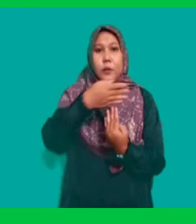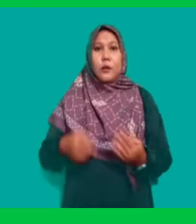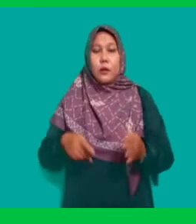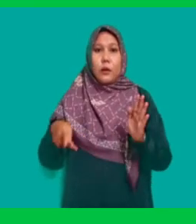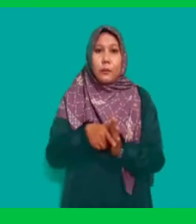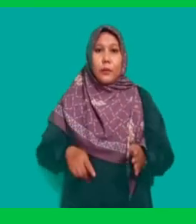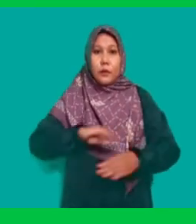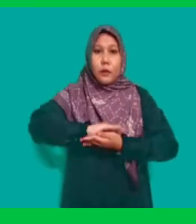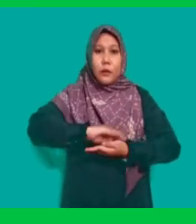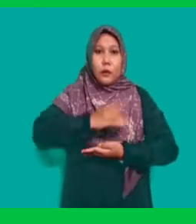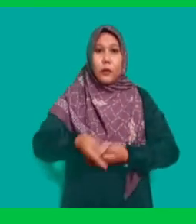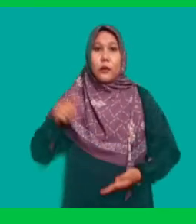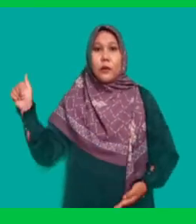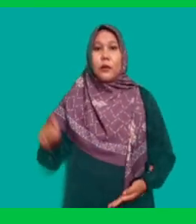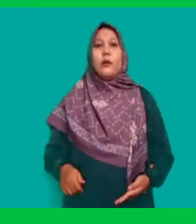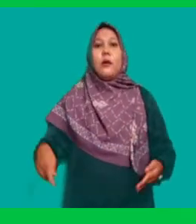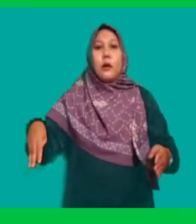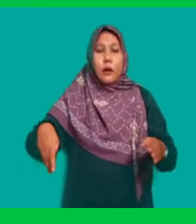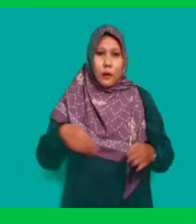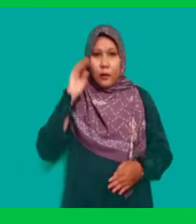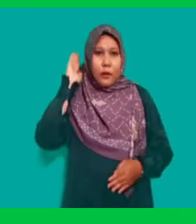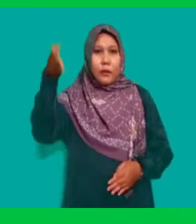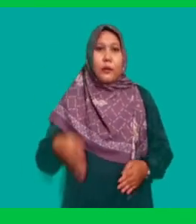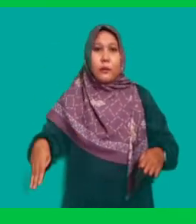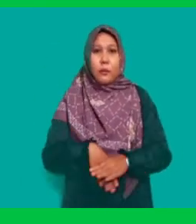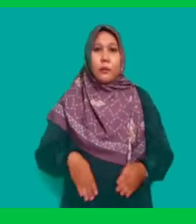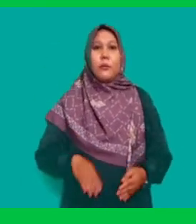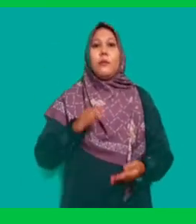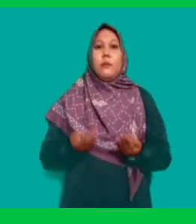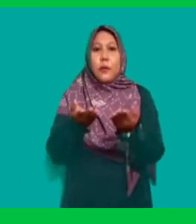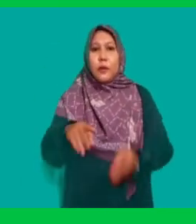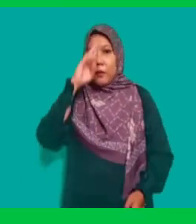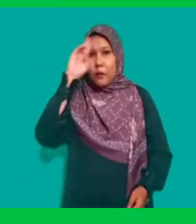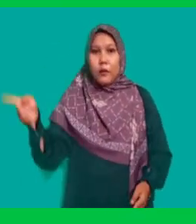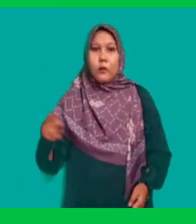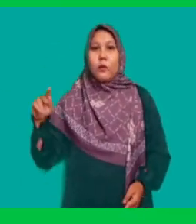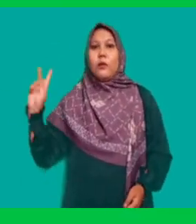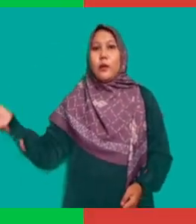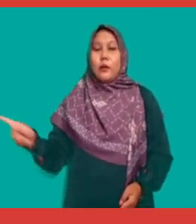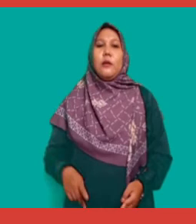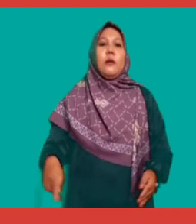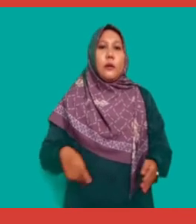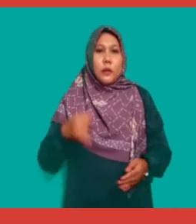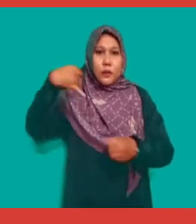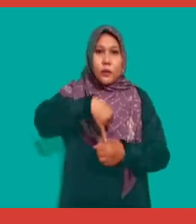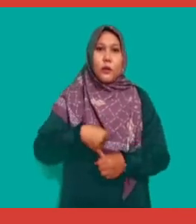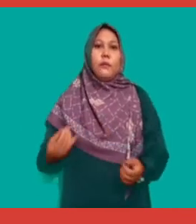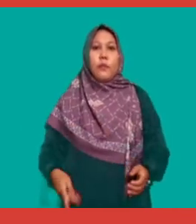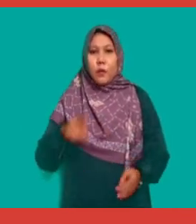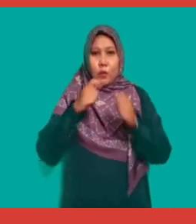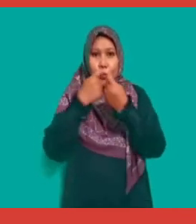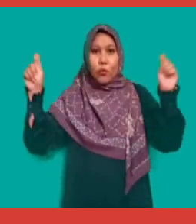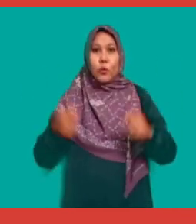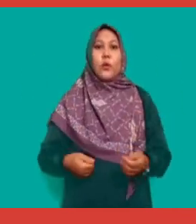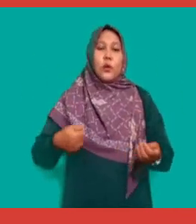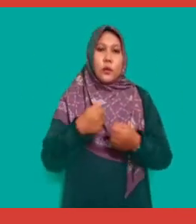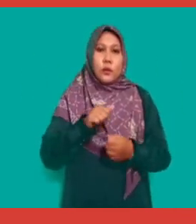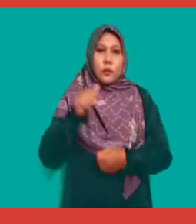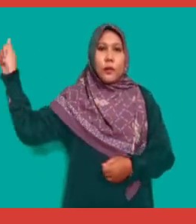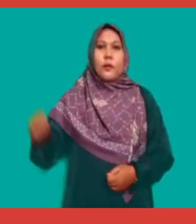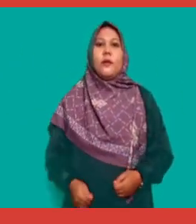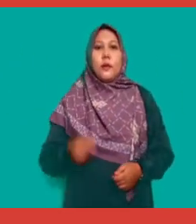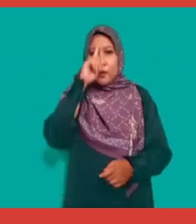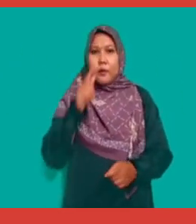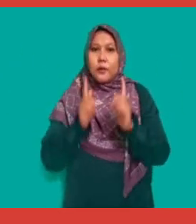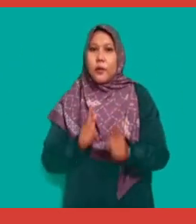persidangan di ruang sidang Pengadilan Agama Batu Sangkar. Apabila saat pembacaan putusan para pihak tidak